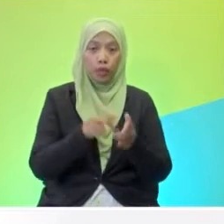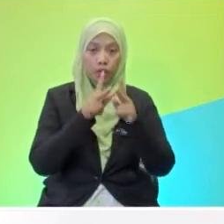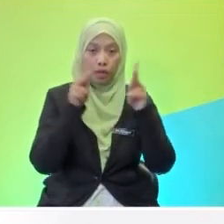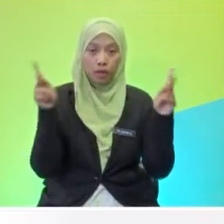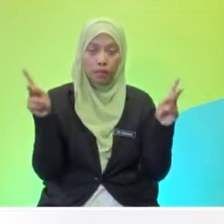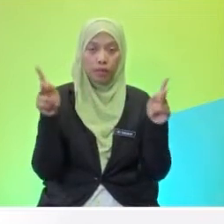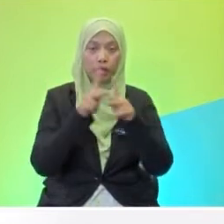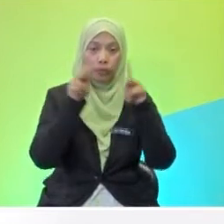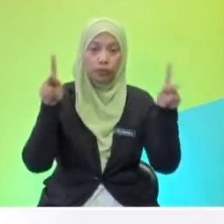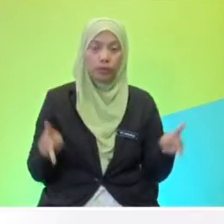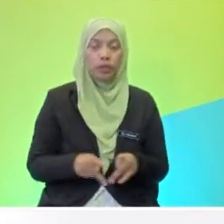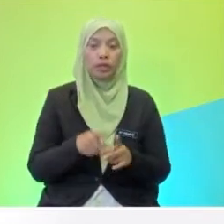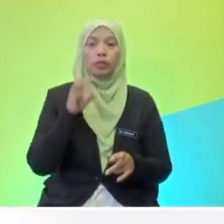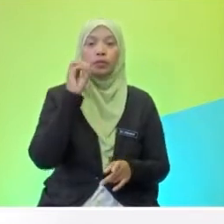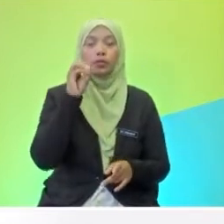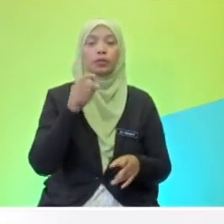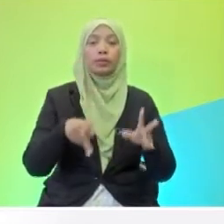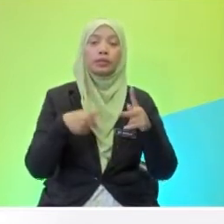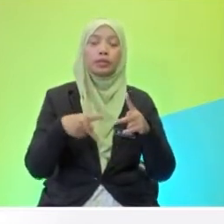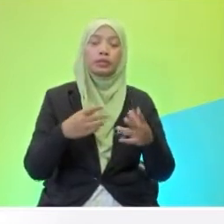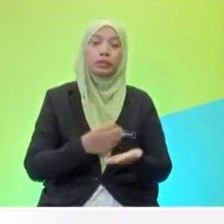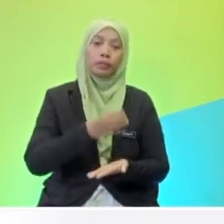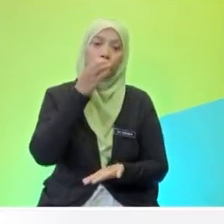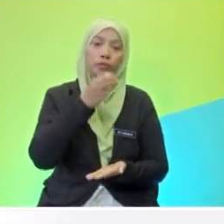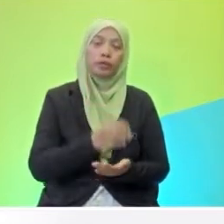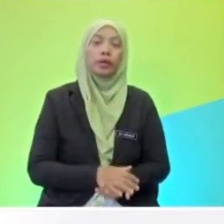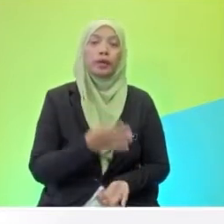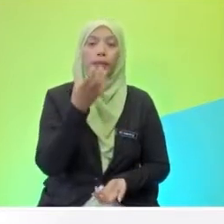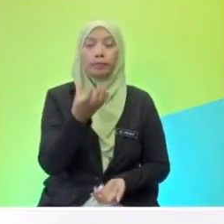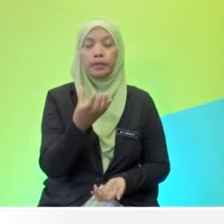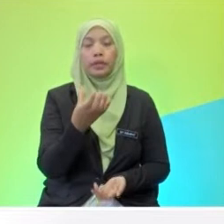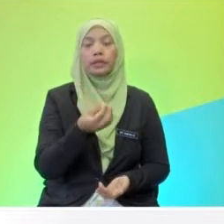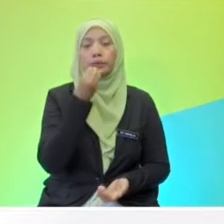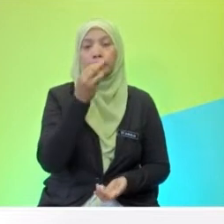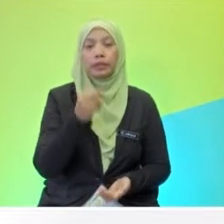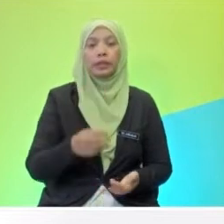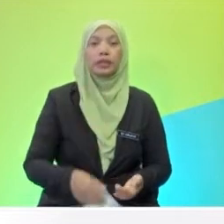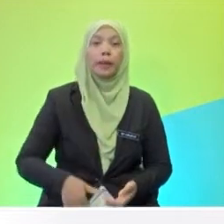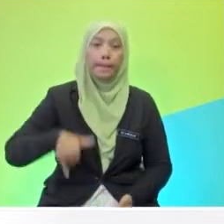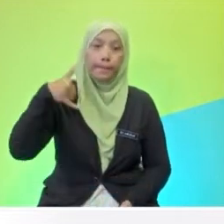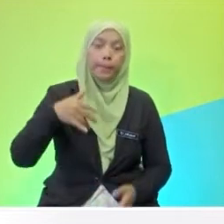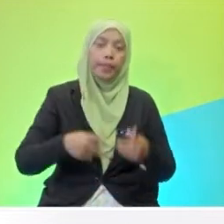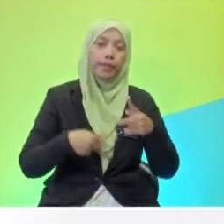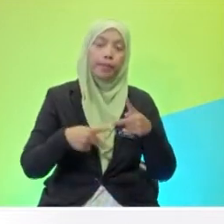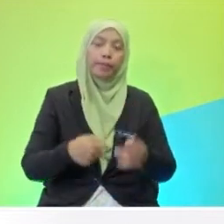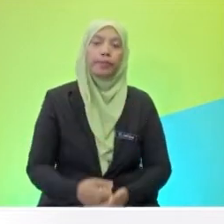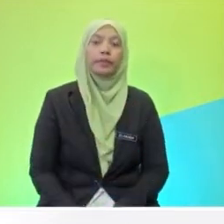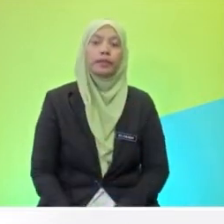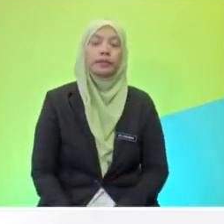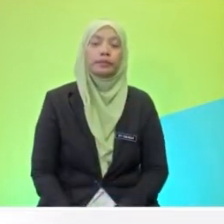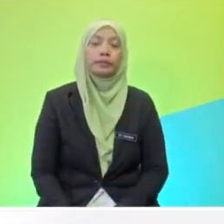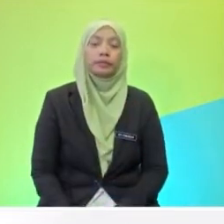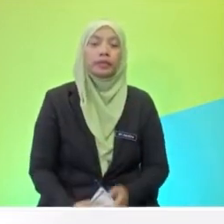kotak kosong plastik botol-botol bekas makanan baik plastik sisa Baki sisa makanan